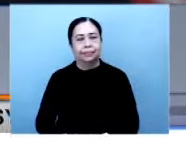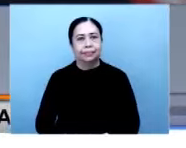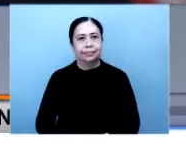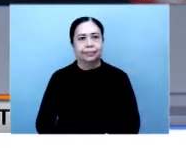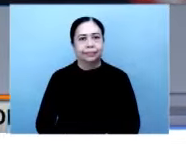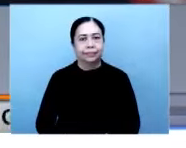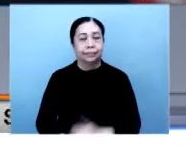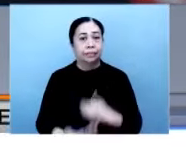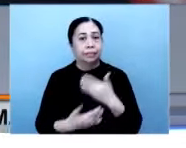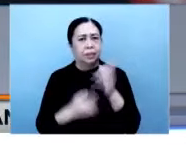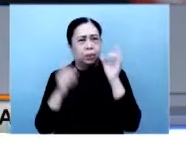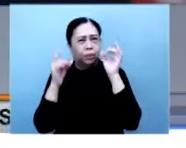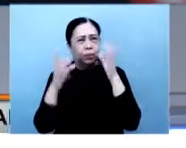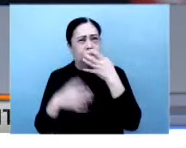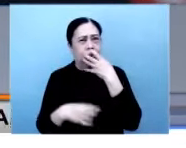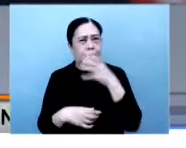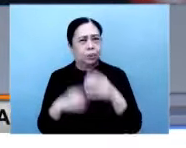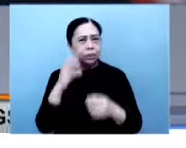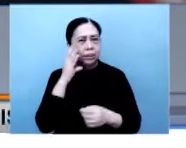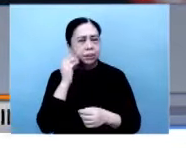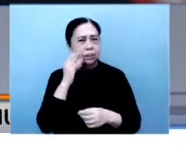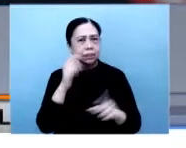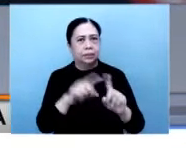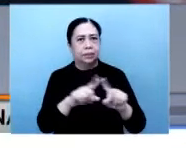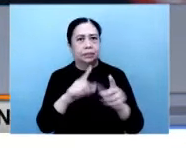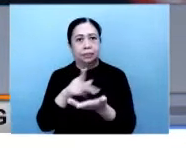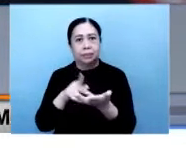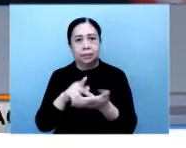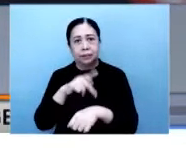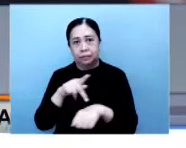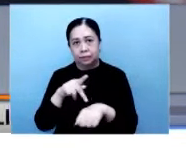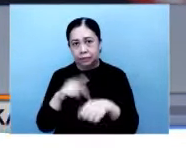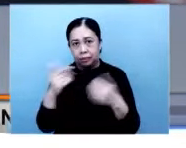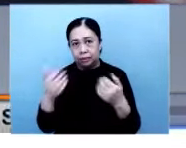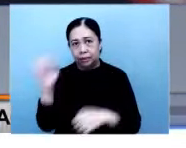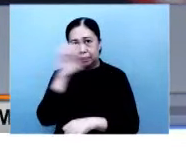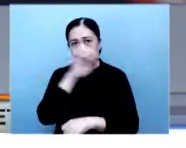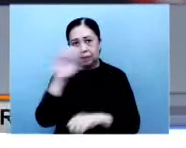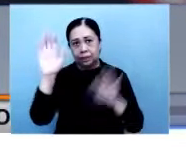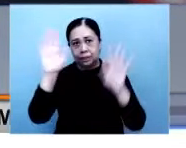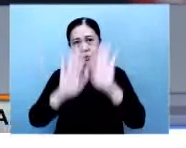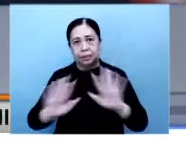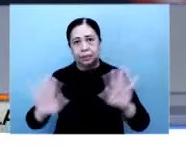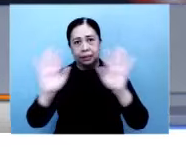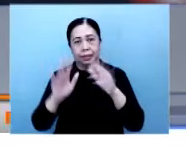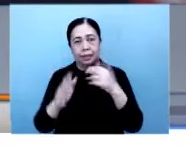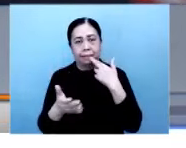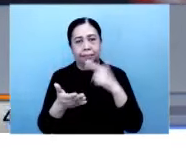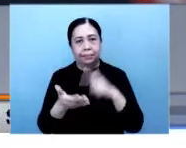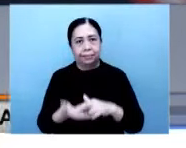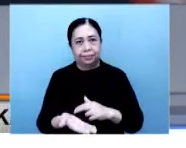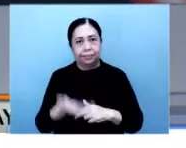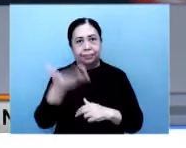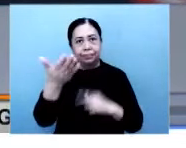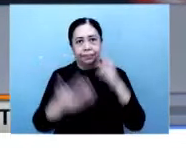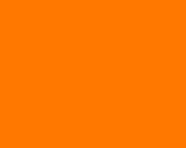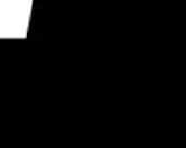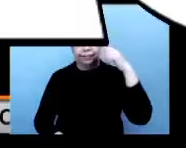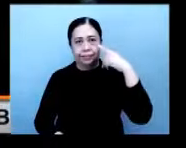Delikadong init ang muling naranasan sa ilang lugar sa bansa ngayong Easter Sunday. Nasa frontline ng balitang yan, si Rainiel Pawi.